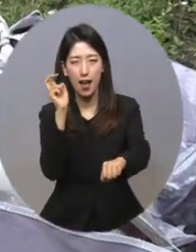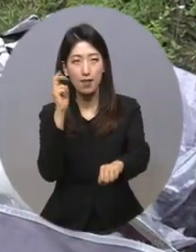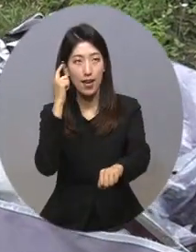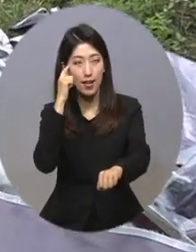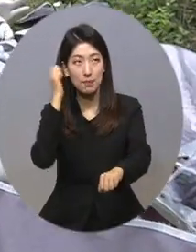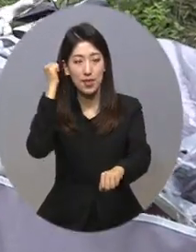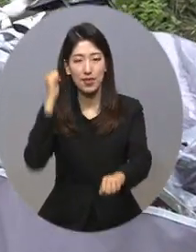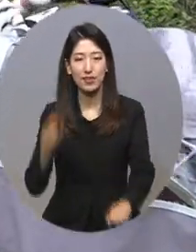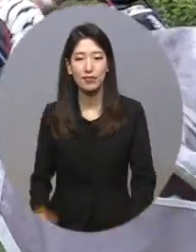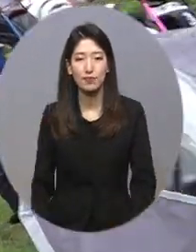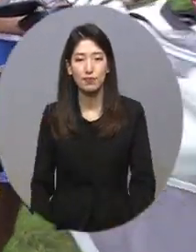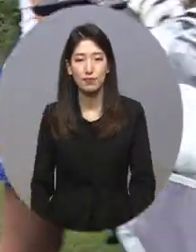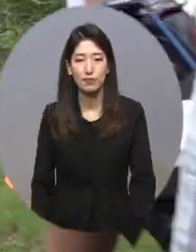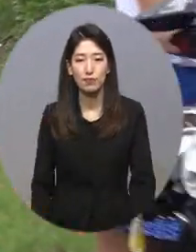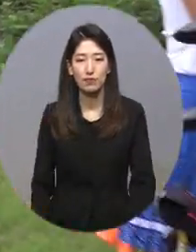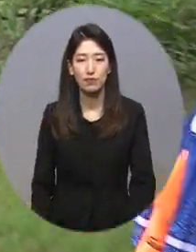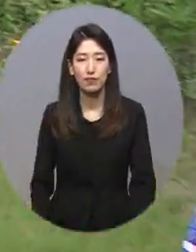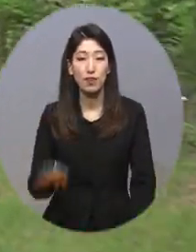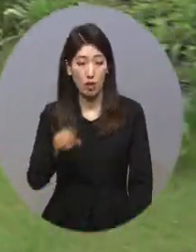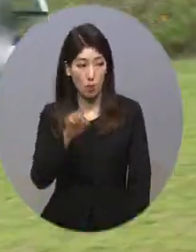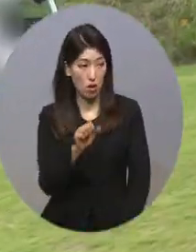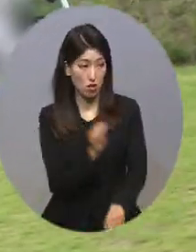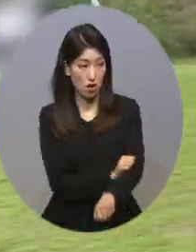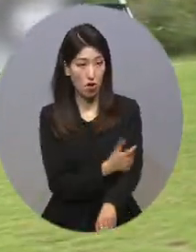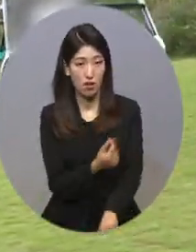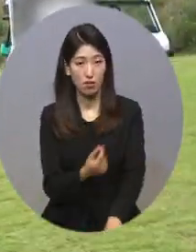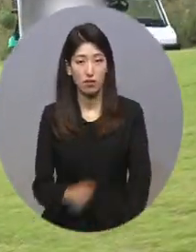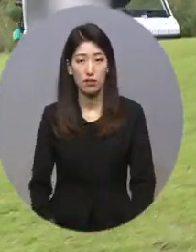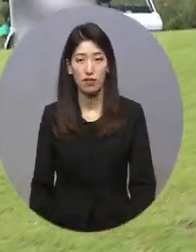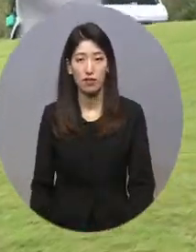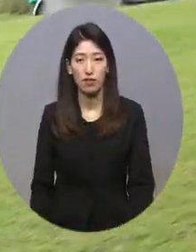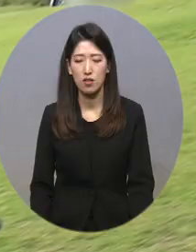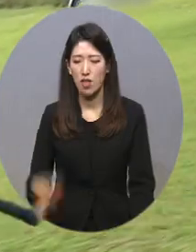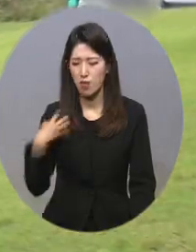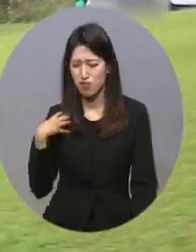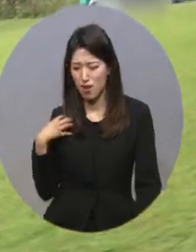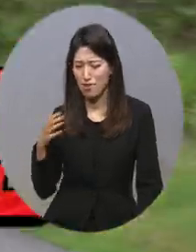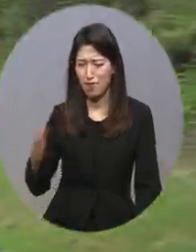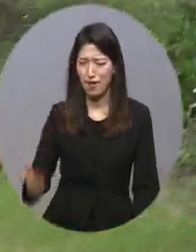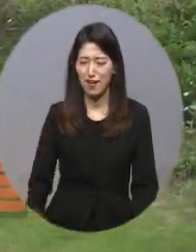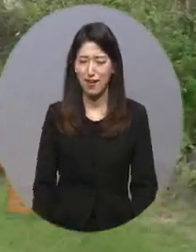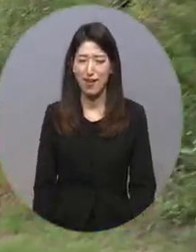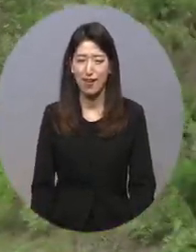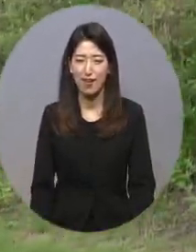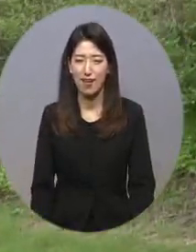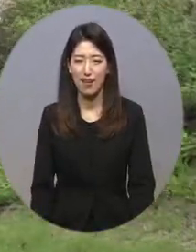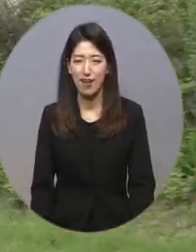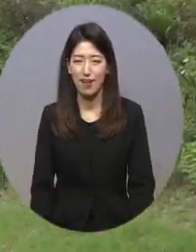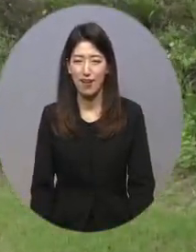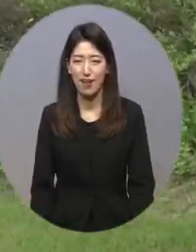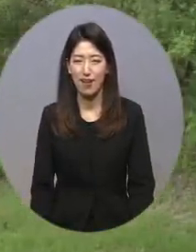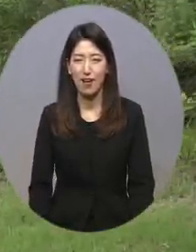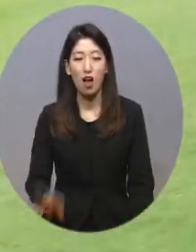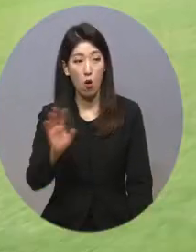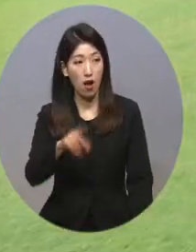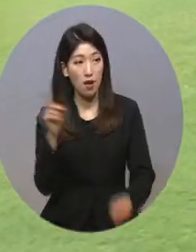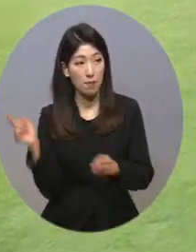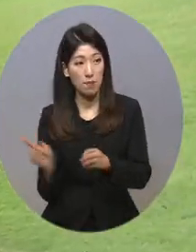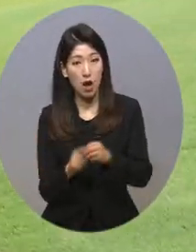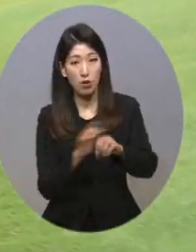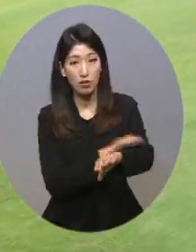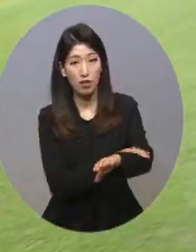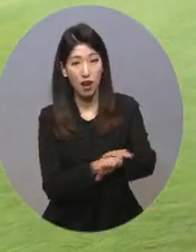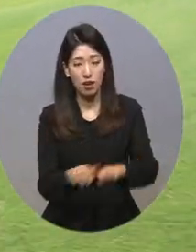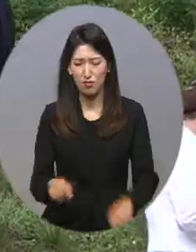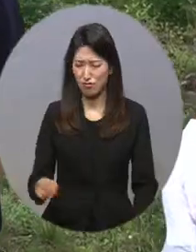은지야, 네. 오빠가 초기 왔는데 너 이번에 잘 칠 것 같아. 부담 주지 마세요. 너 왼쪽 맞으면 죽이는... 맞고 내려갈 것 같다. 오른쪽